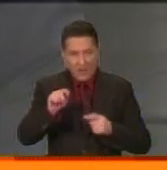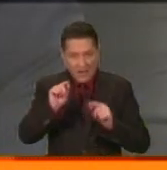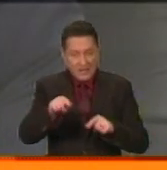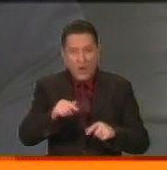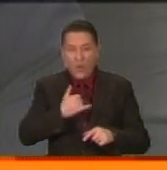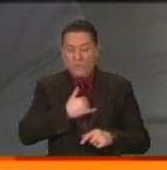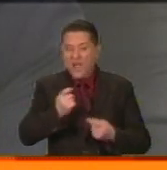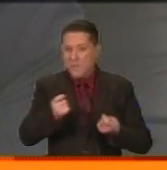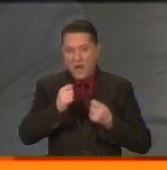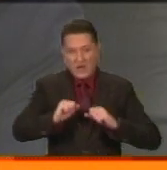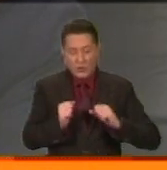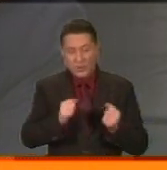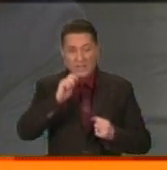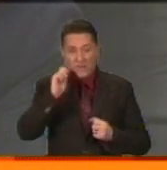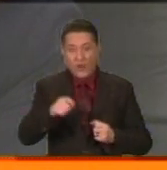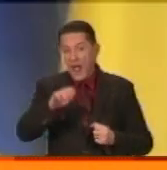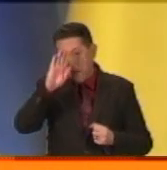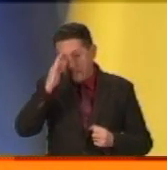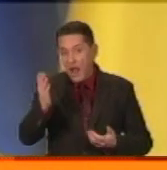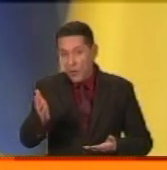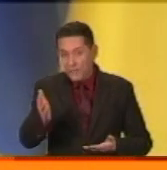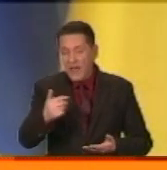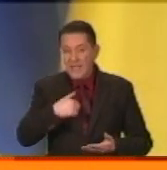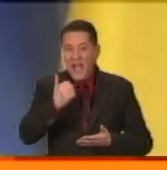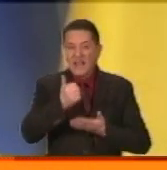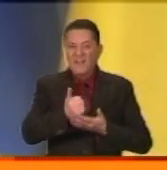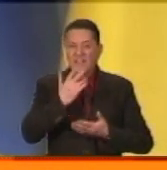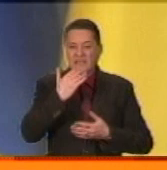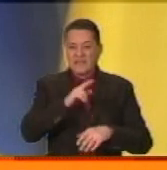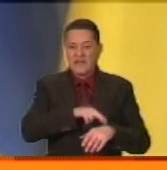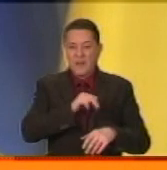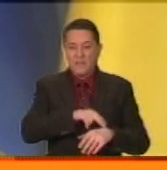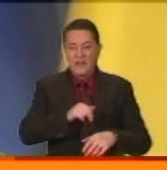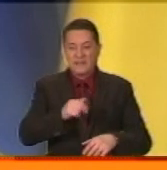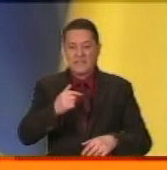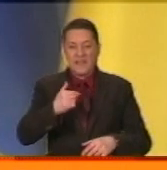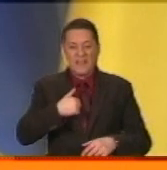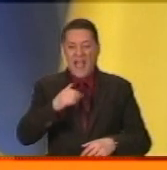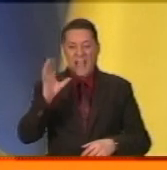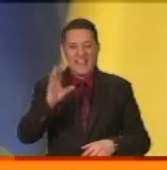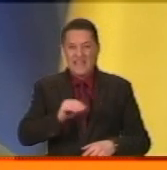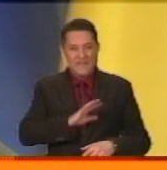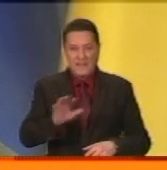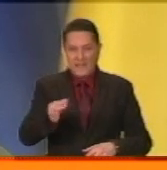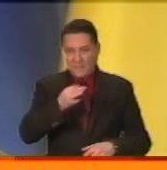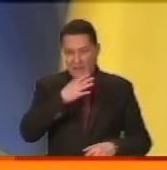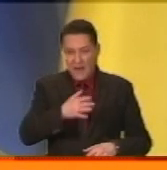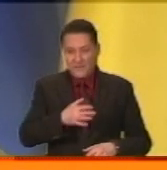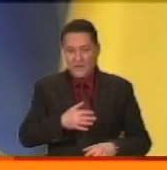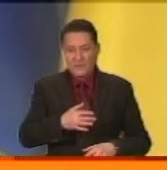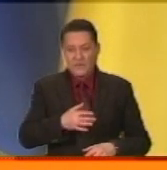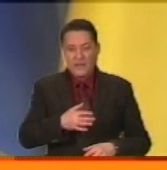мало друзей даже в Украине. А врагов? Я глава национальной полиции. Конечно, я не всем нравлюсь, потому что, опять-таки